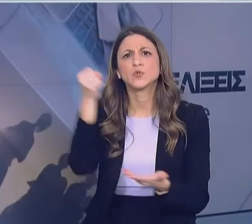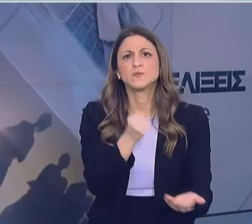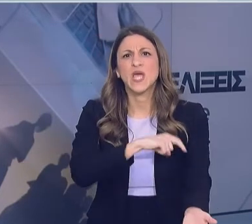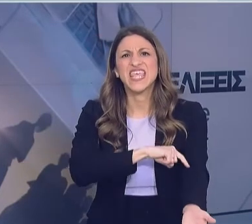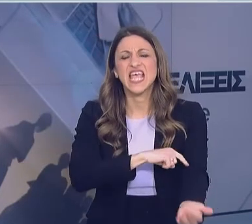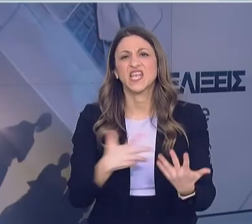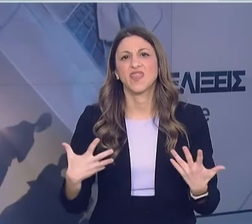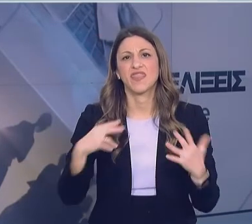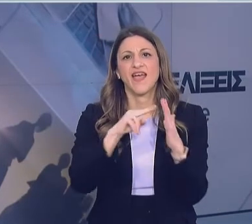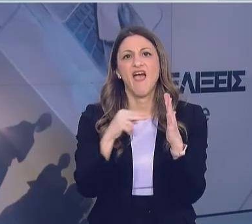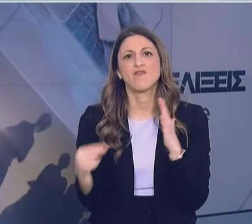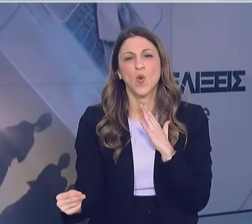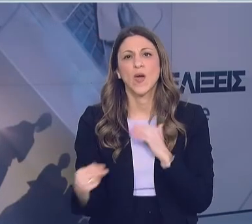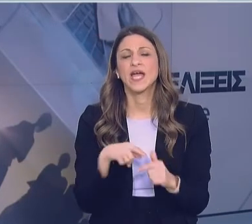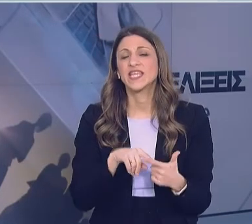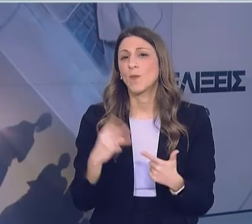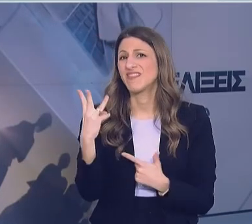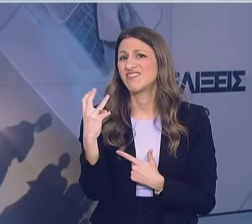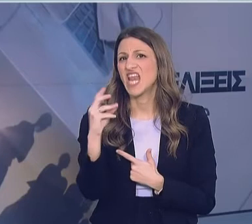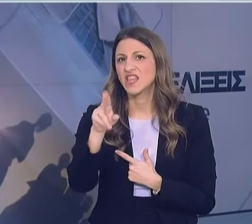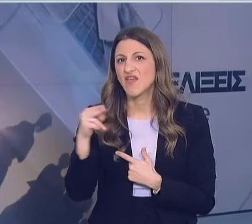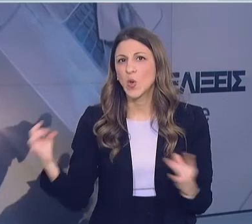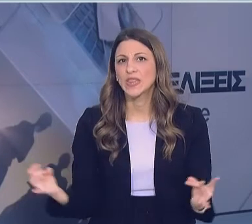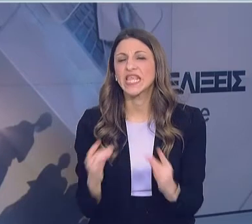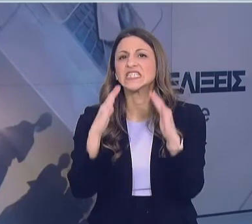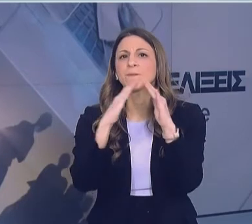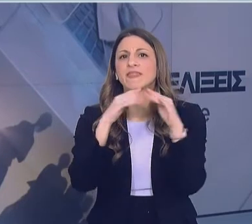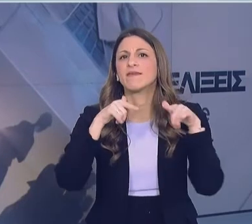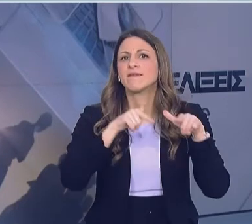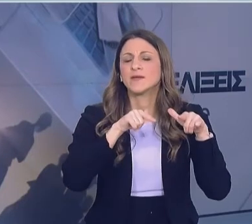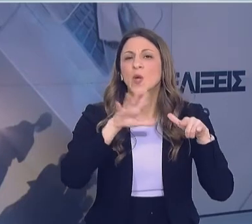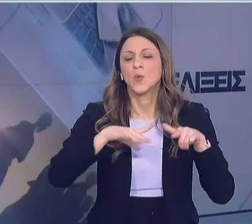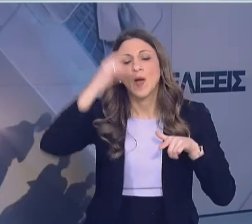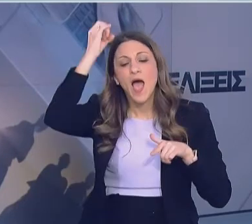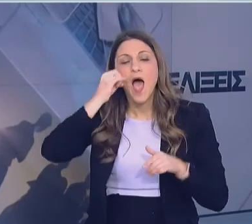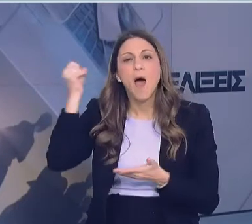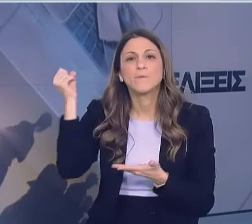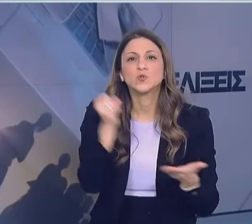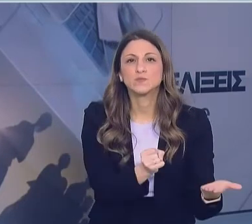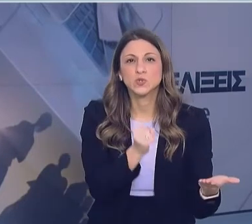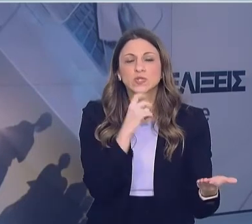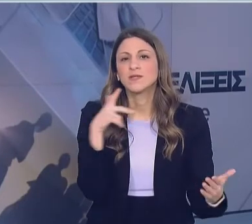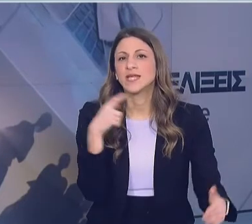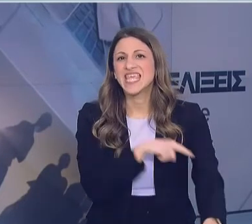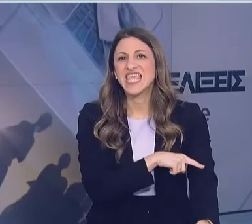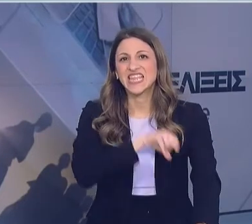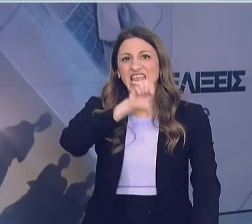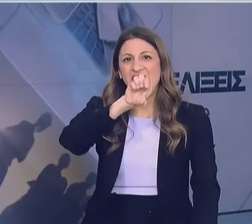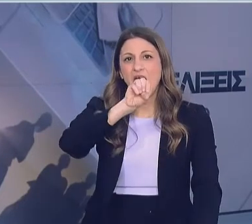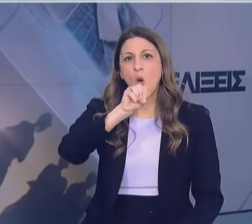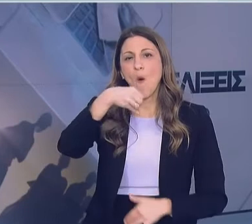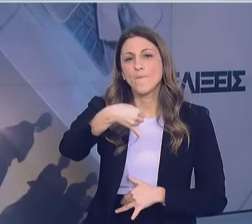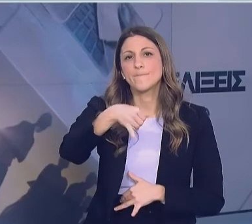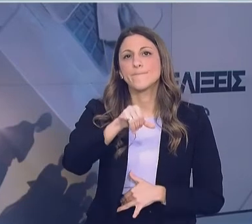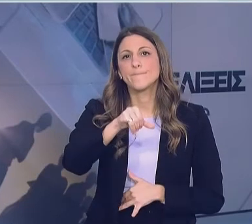ευρώ και τα 30 ευρώ για την κατοίκον φροντίδα, αφορούν αποζημίωση των ιατρών του ΕΟΠΗ, των συμβεβλημένων ιατρών του